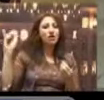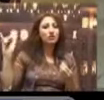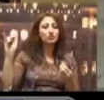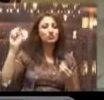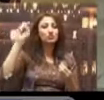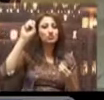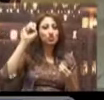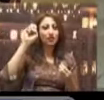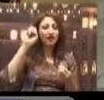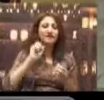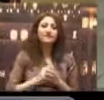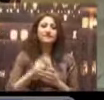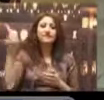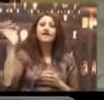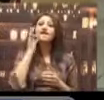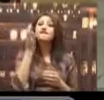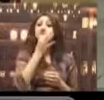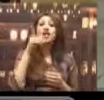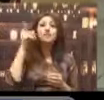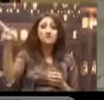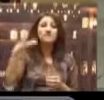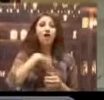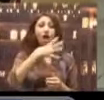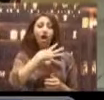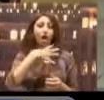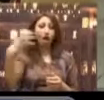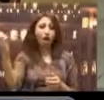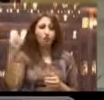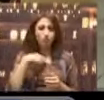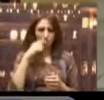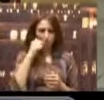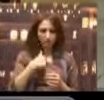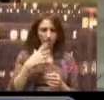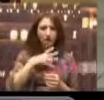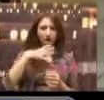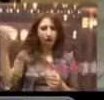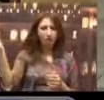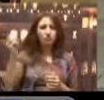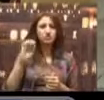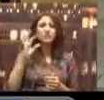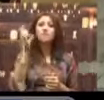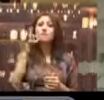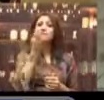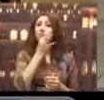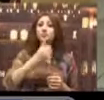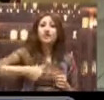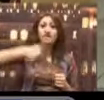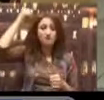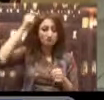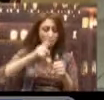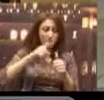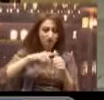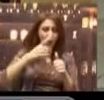قال لي ان هو بيعمل فيلم، هيعمل اول فيلم ليه، وانه من المفترض انه يبقى بطل الفيلم ده وجه جديد، فتعال اعمل